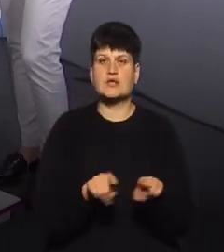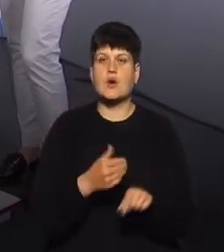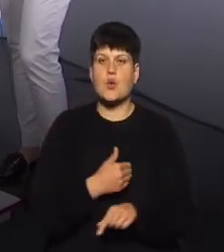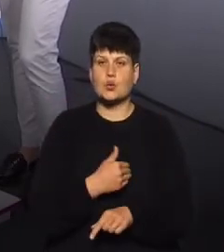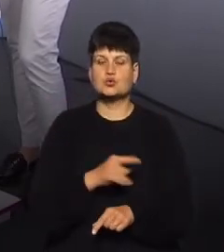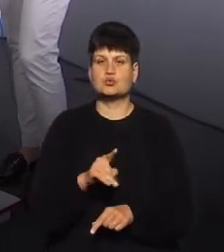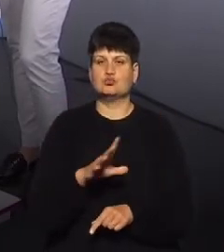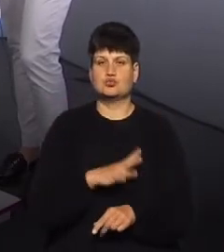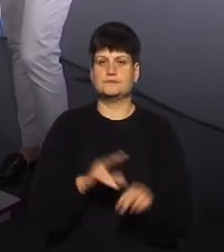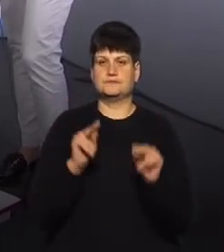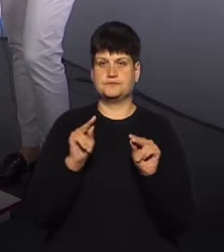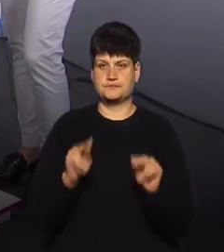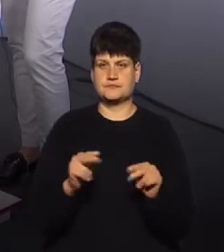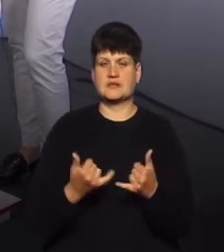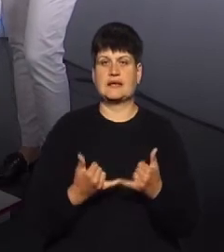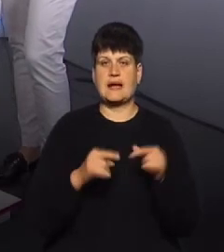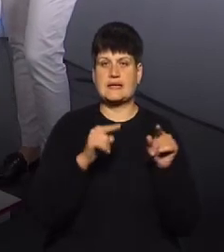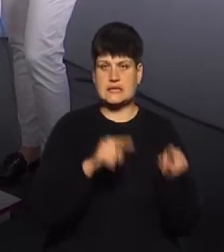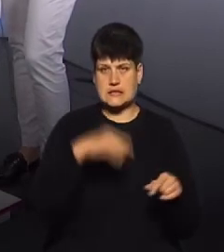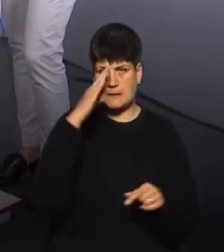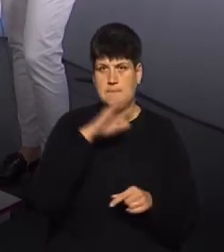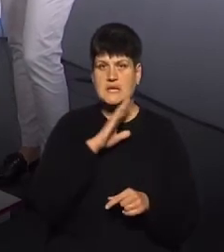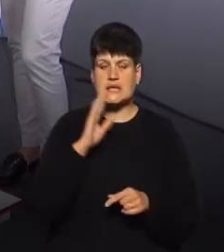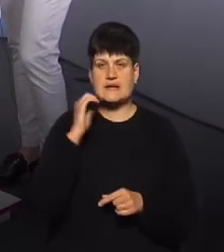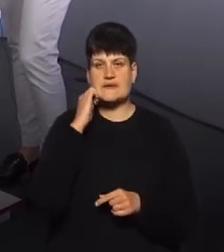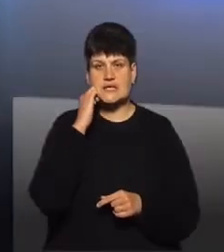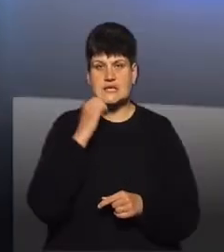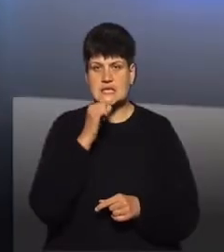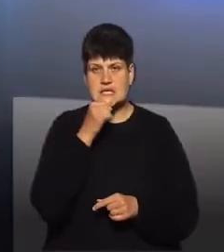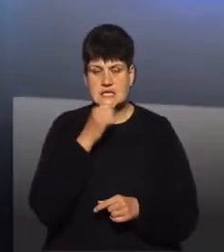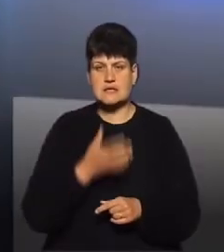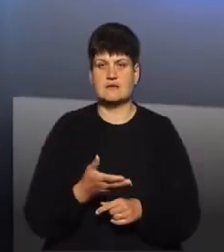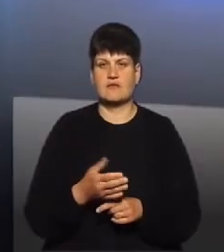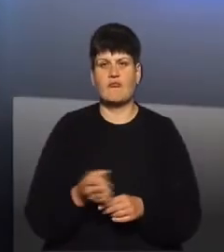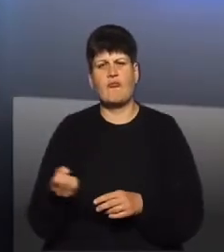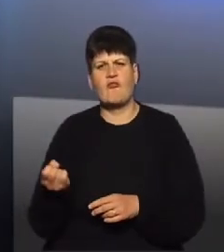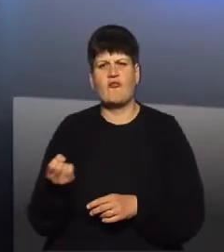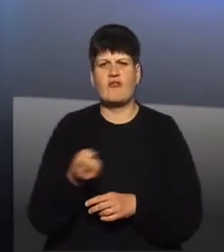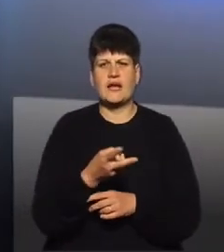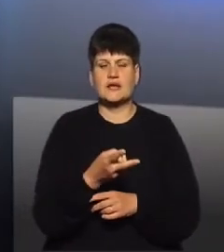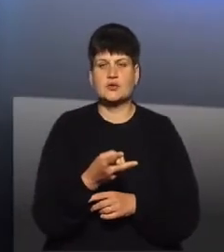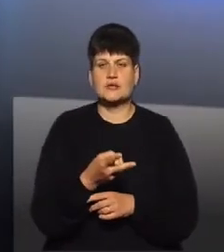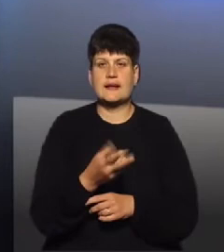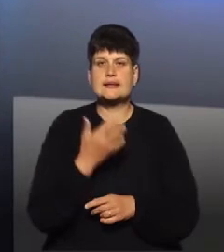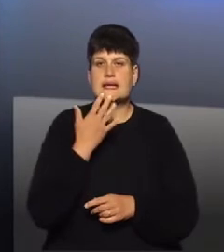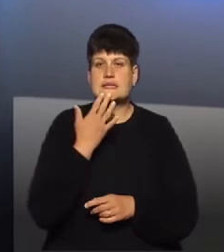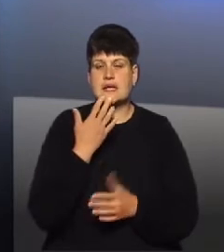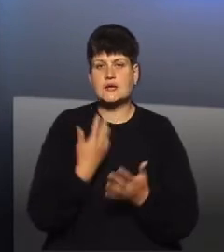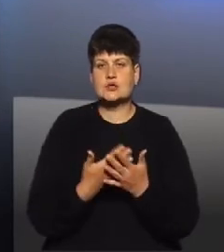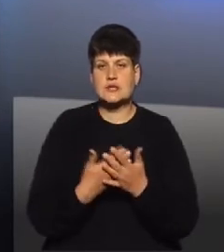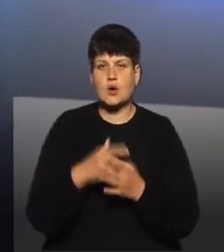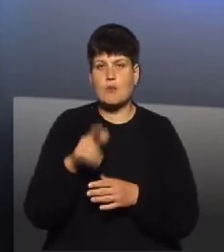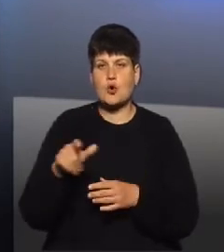заради їхніх батьків, дідів. Тому що викинути за національні ознаки людей з етнічних нас